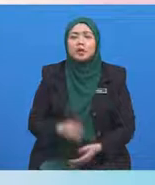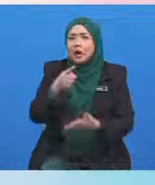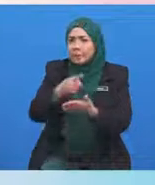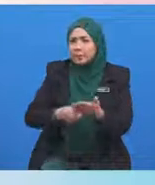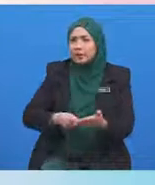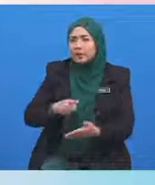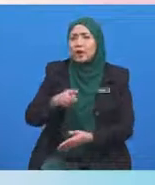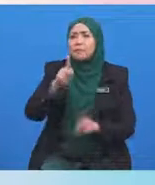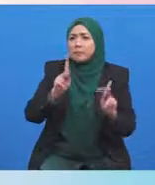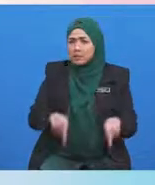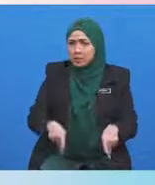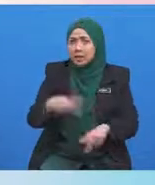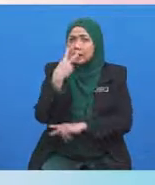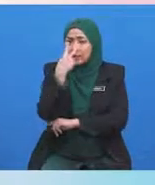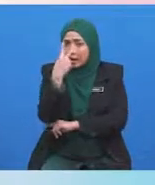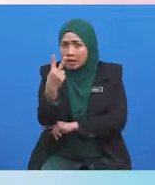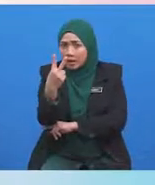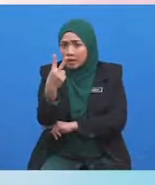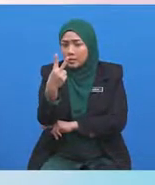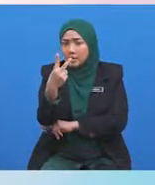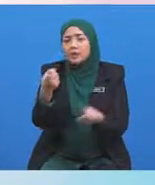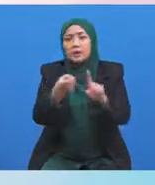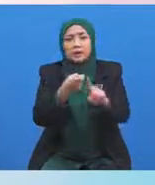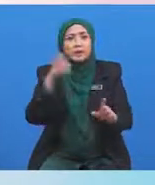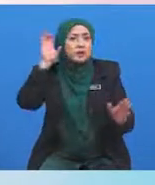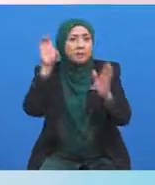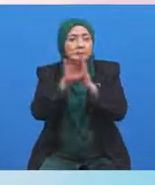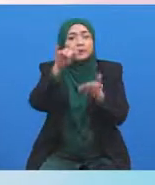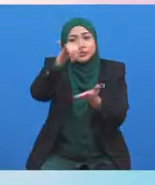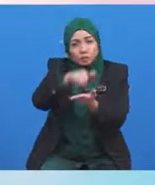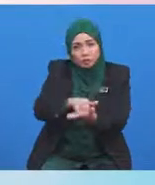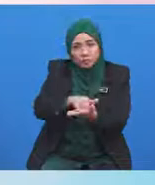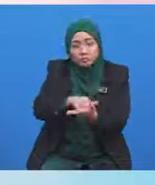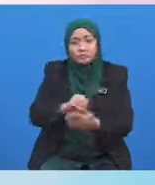Apakah yang dapat pelajar lihat daripada gambar yang berkenaan?